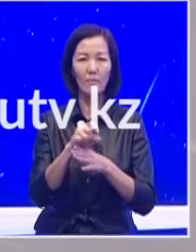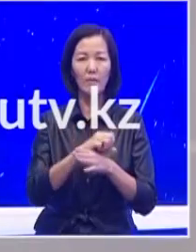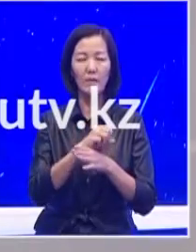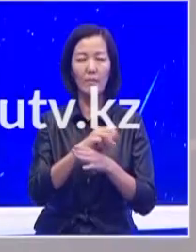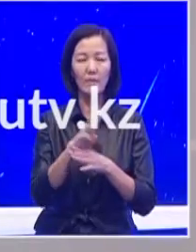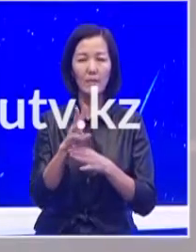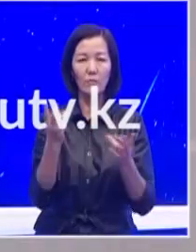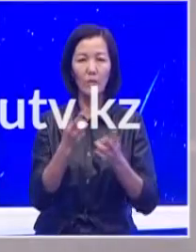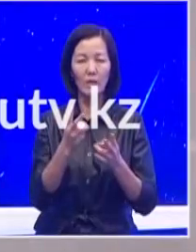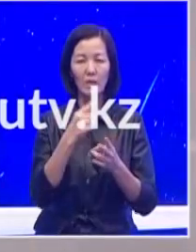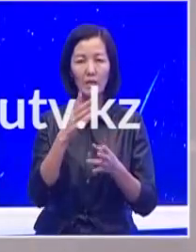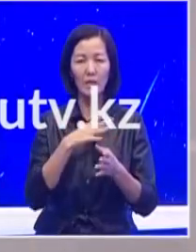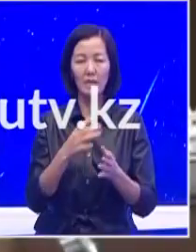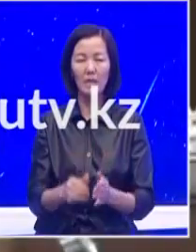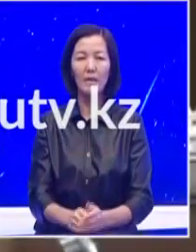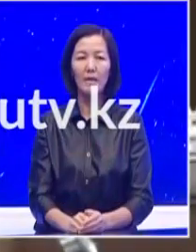етуді тапсырды.